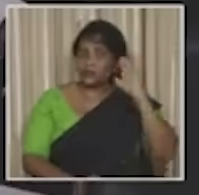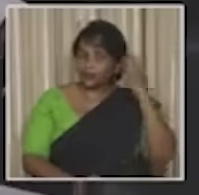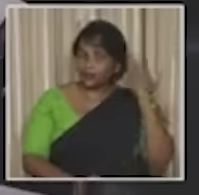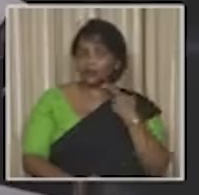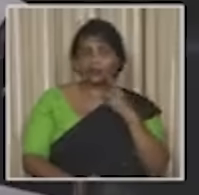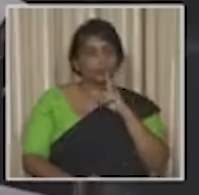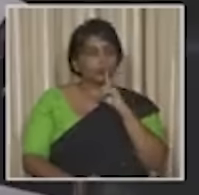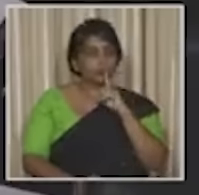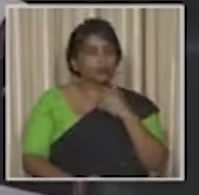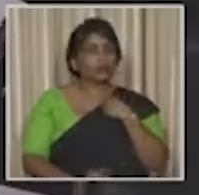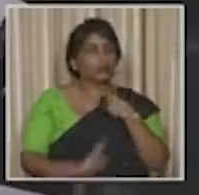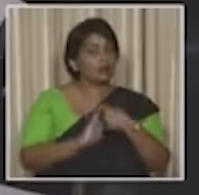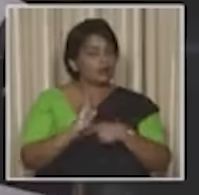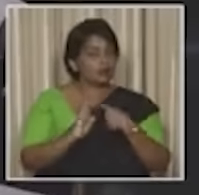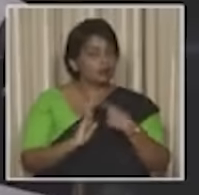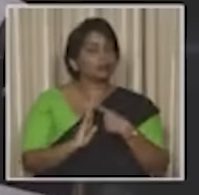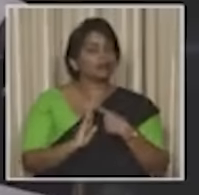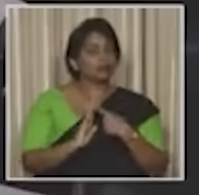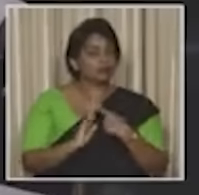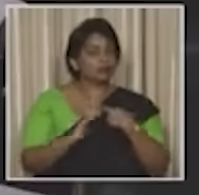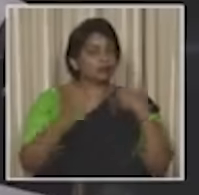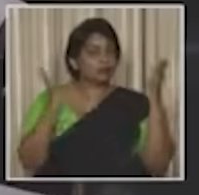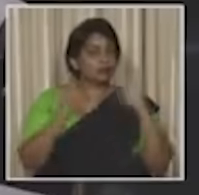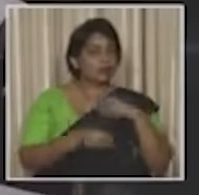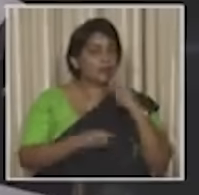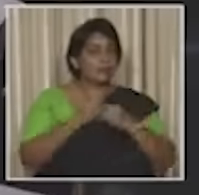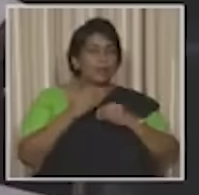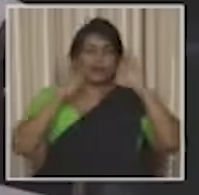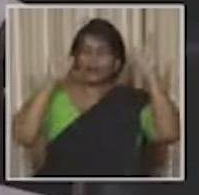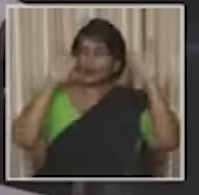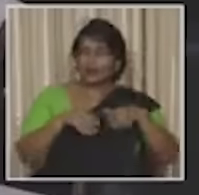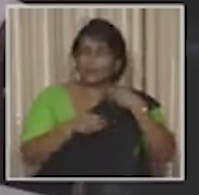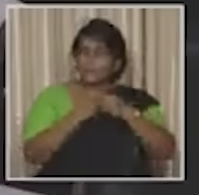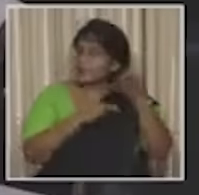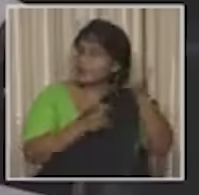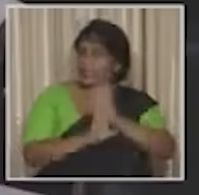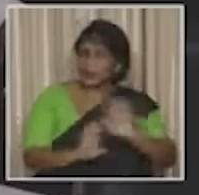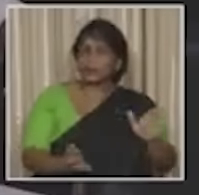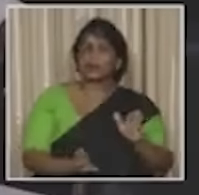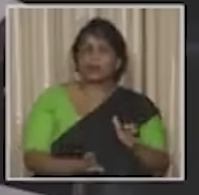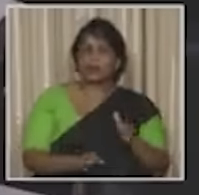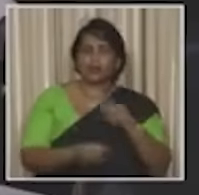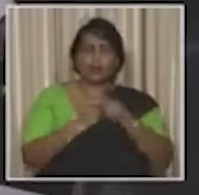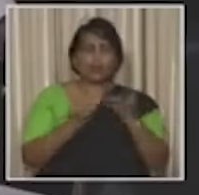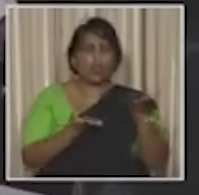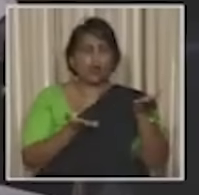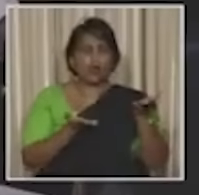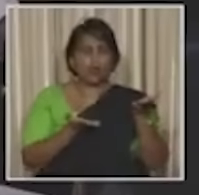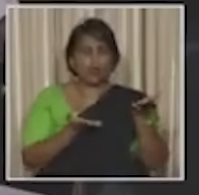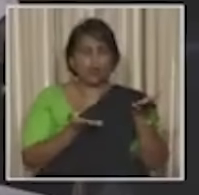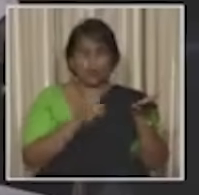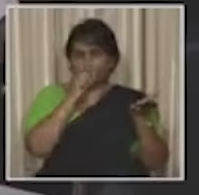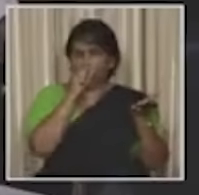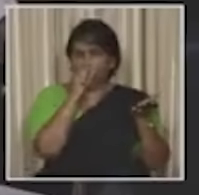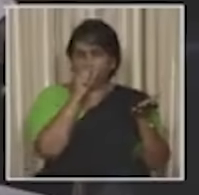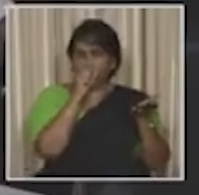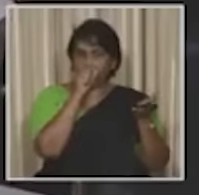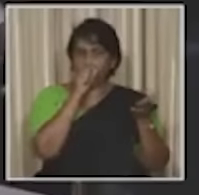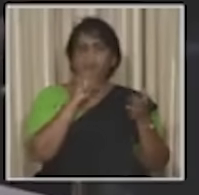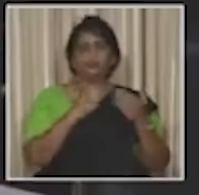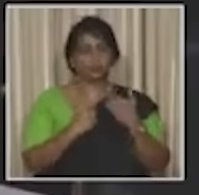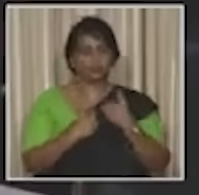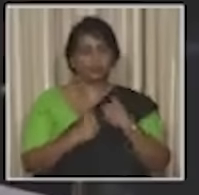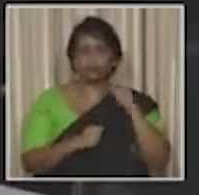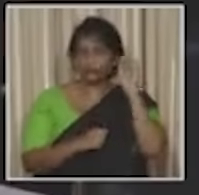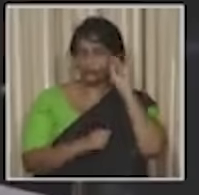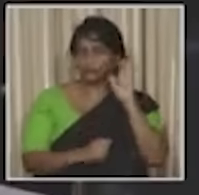ගත්තොත් අපේ රටේ මේ මේ අපි කැඳවන ආයෝජන නෙවෙයි කොහොමද මේ ආයෝජන වෙන්නේ දැන් මම